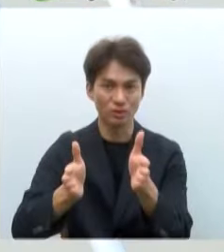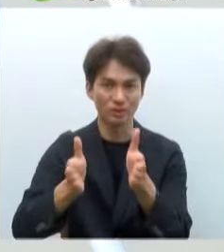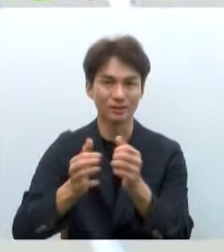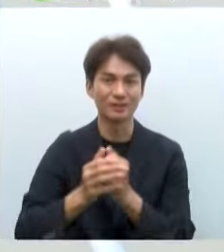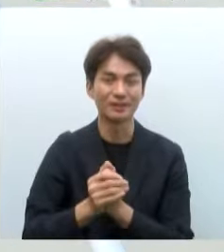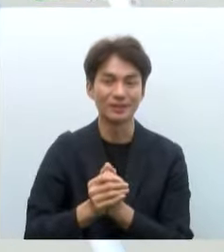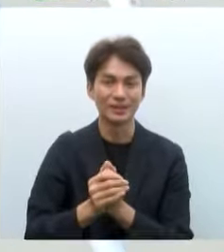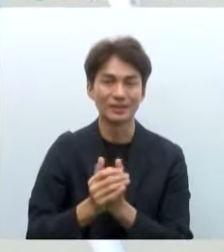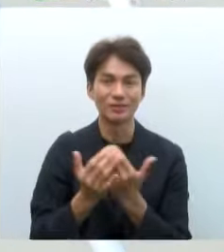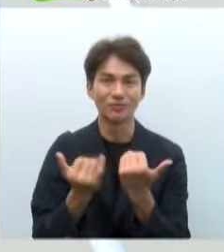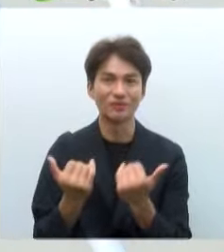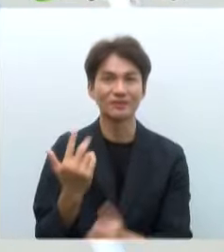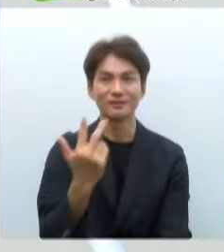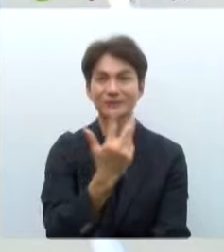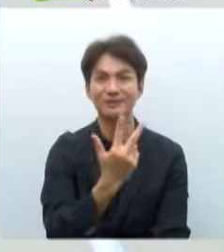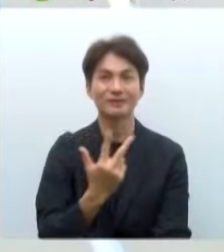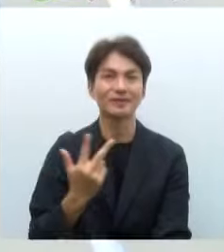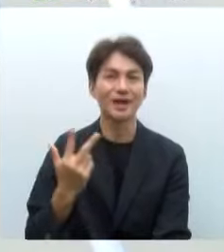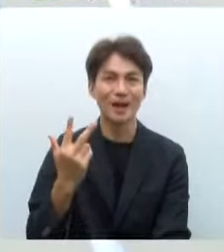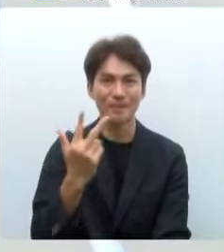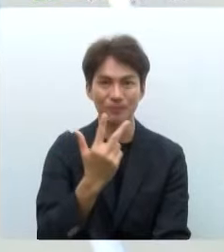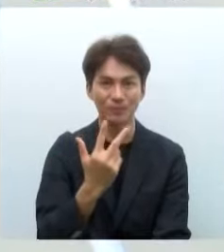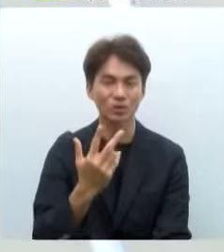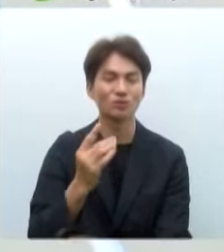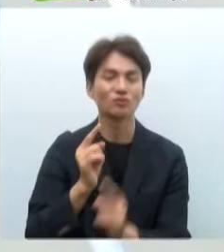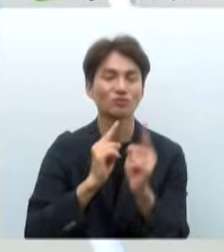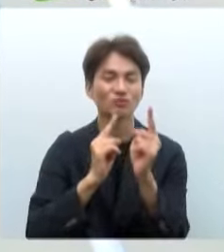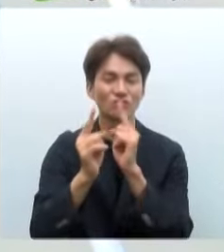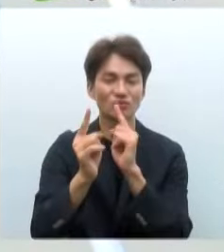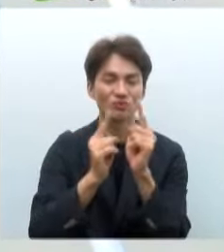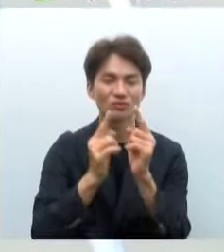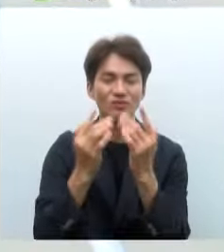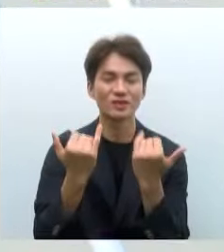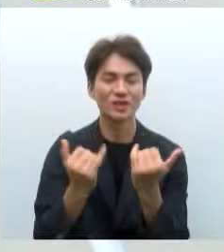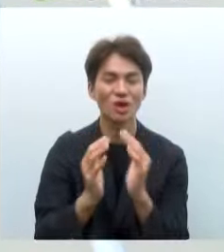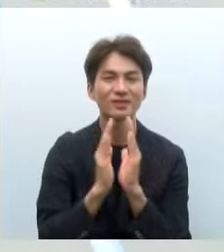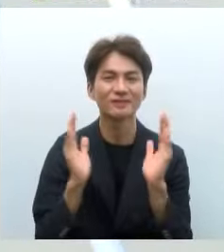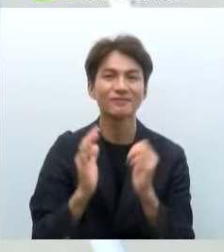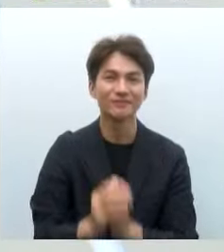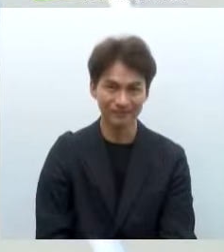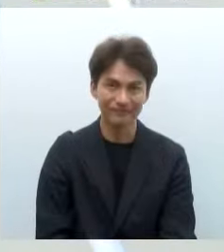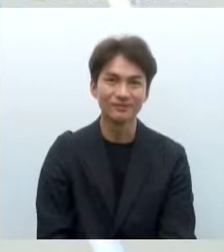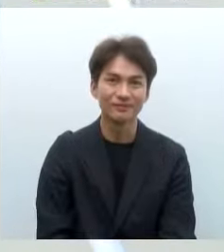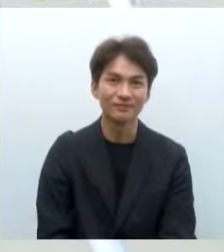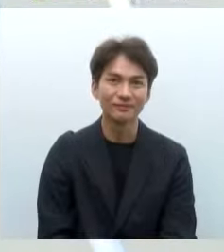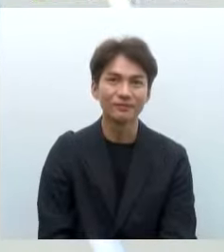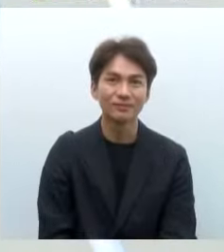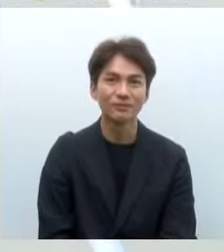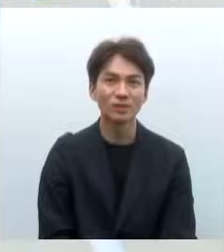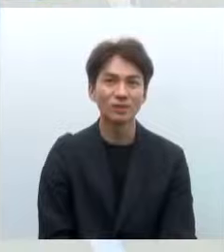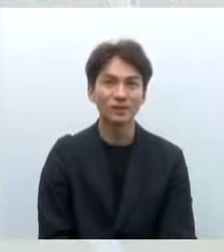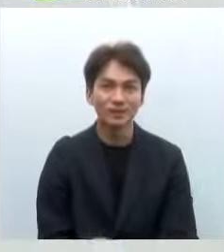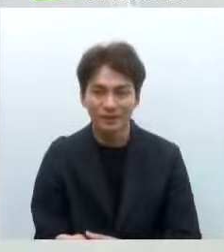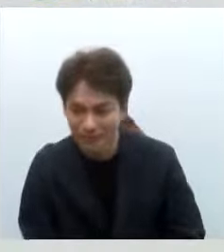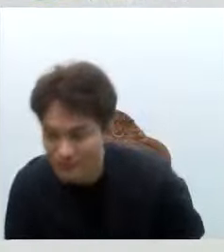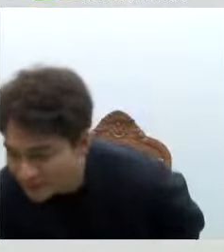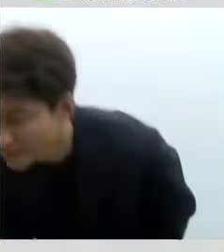ำนักพัฒนาระบบบริหารงานบุคคลและนิติการวันนี้ทั้ง3ท่านที่มาร่วมพูดคุยกับเราในช่วงนี้ช่วงชวนคิดชวนคุยขอขอบพระคุณทั้ง3ท่านค่ะ